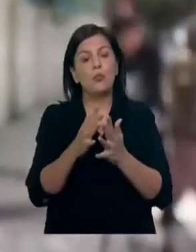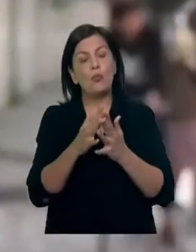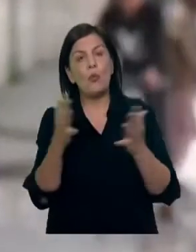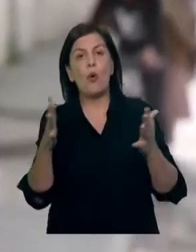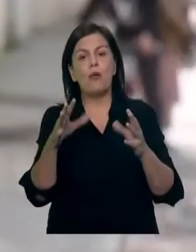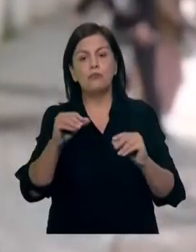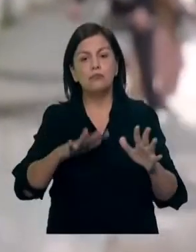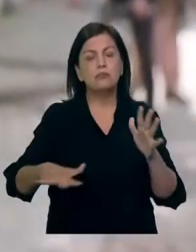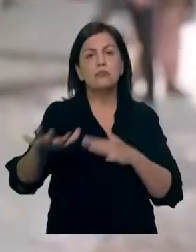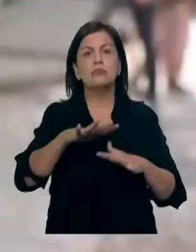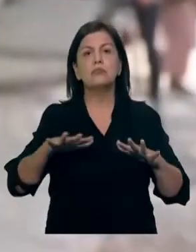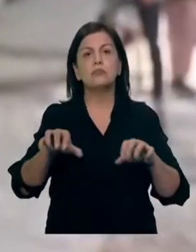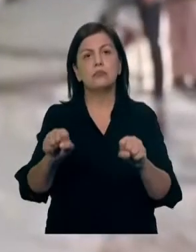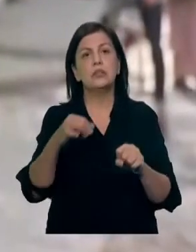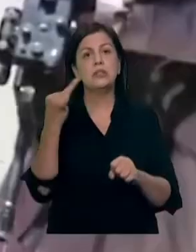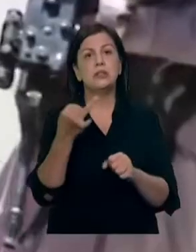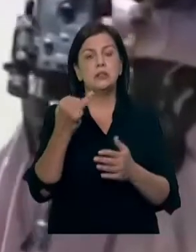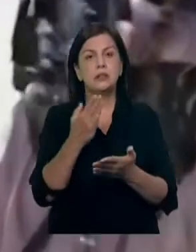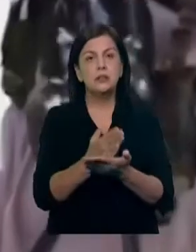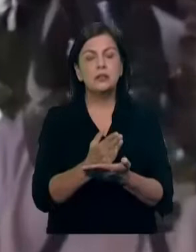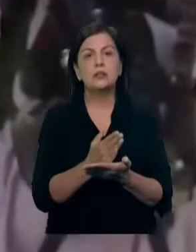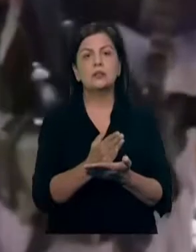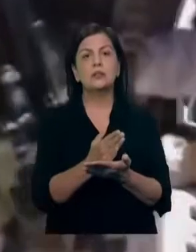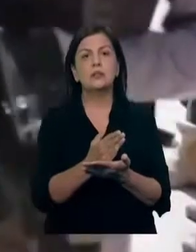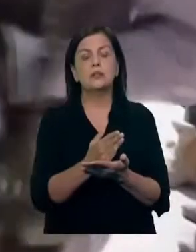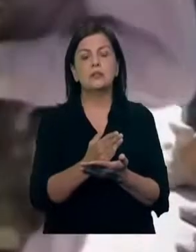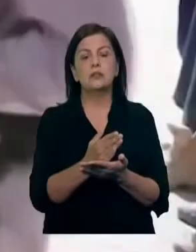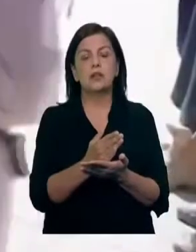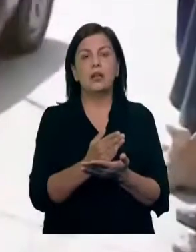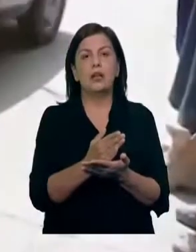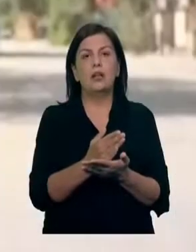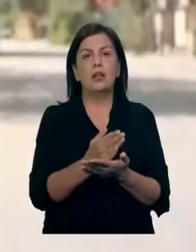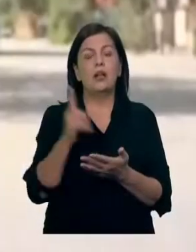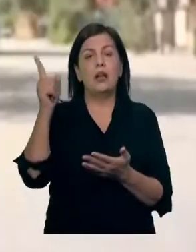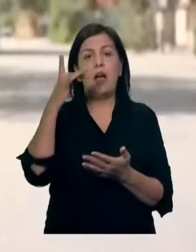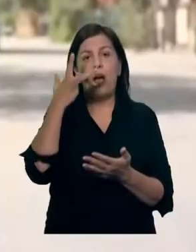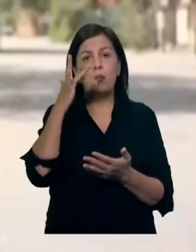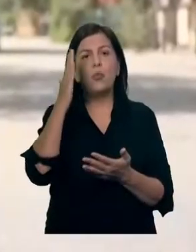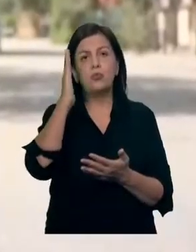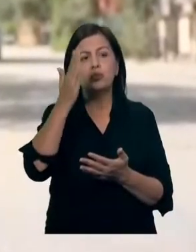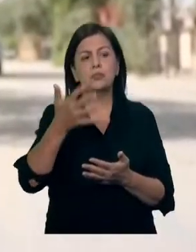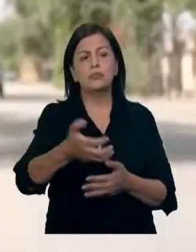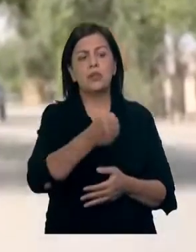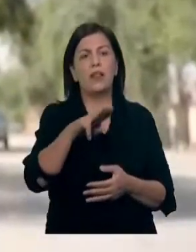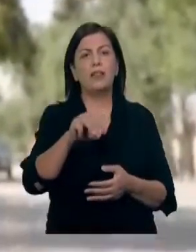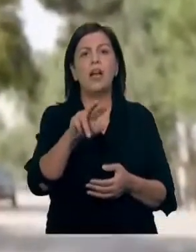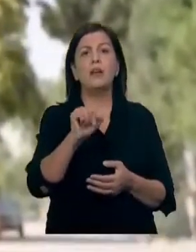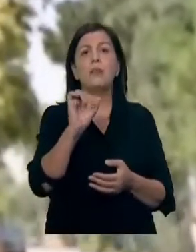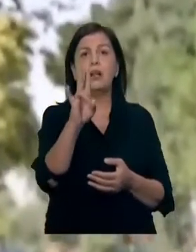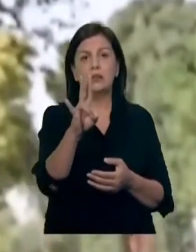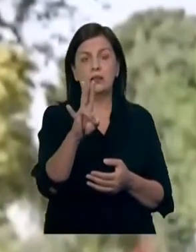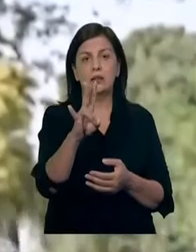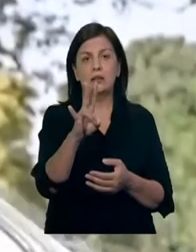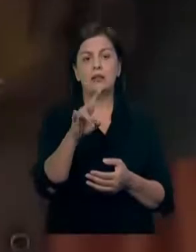iddiaya sahip olması. Batı Taliban'ı tercih edecek ve burada her iki tarafta